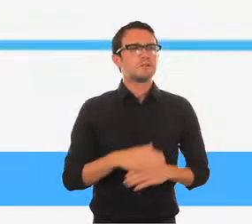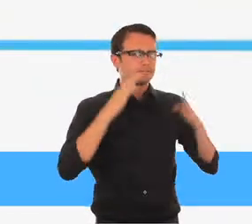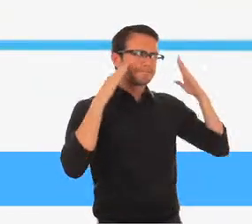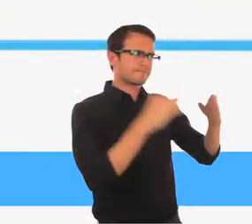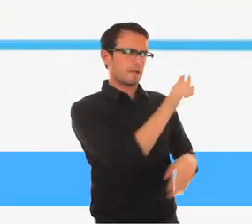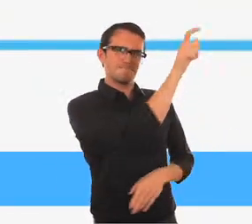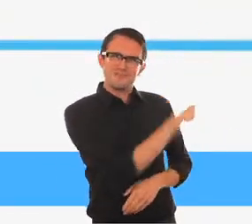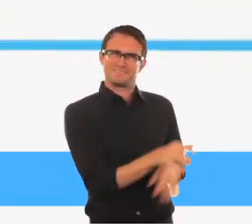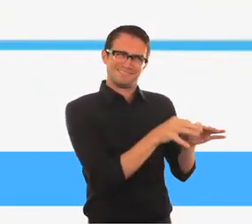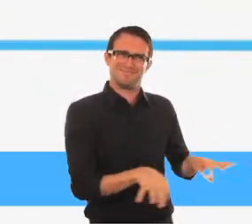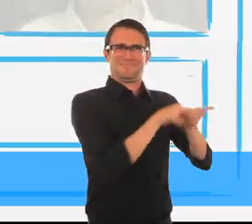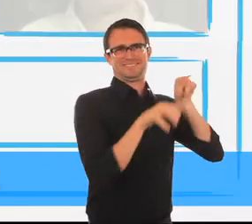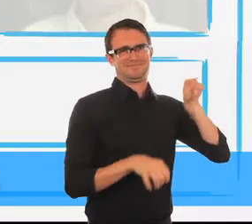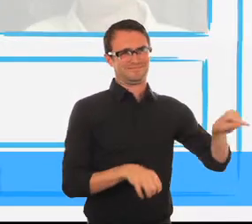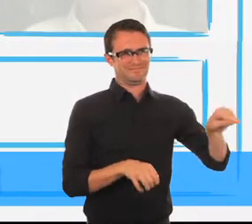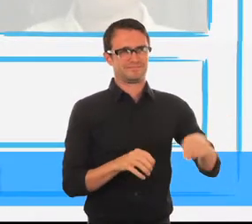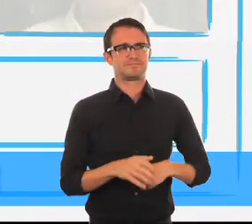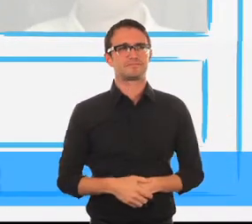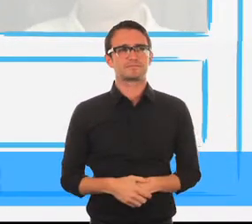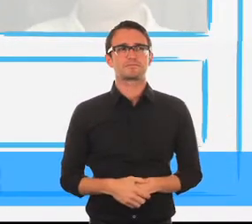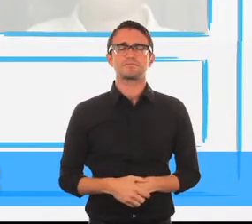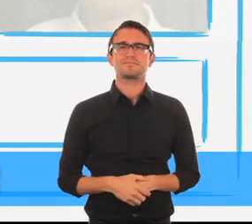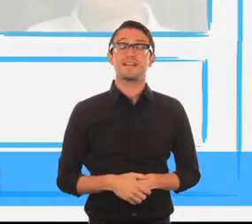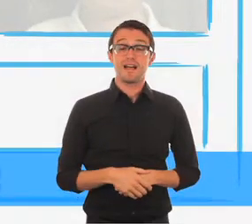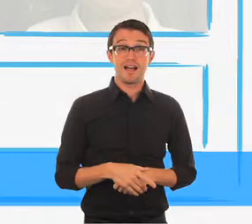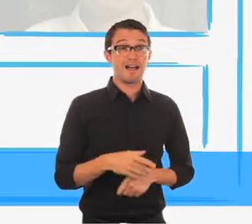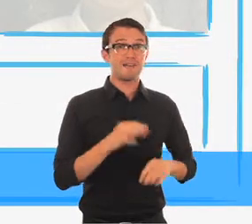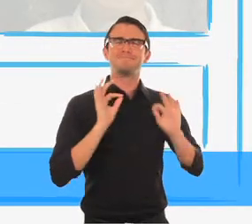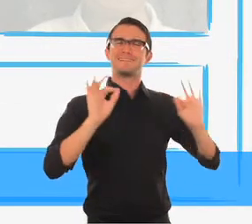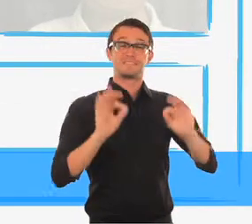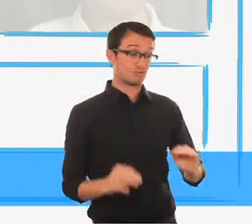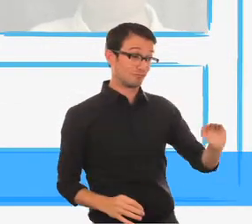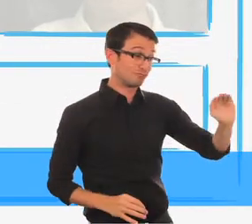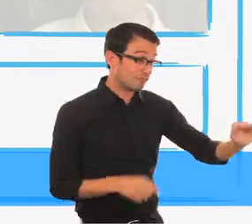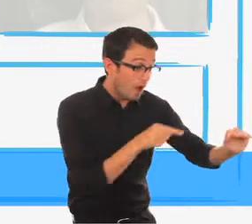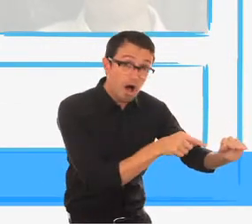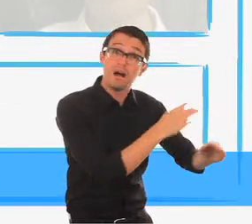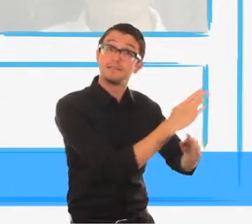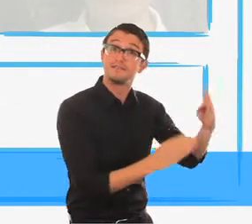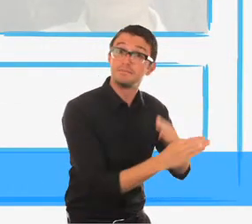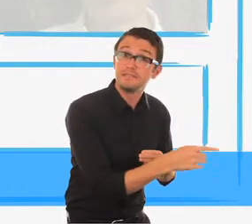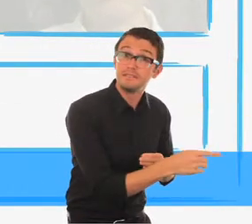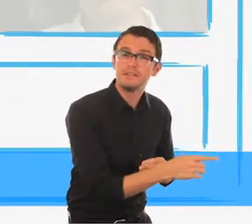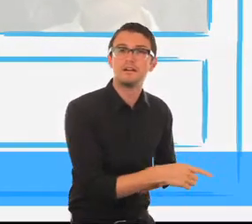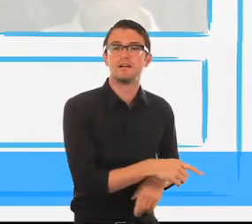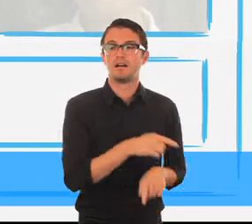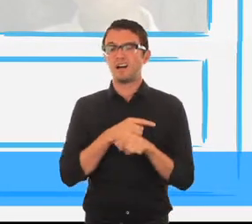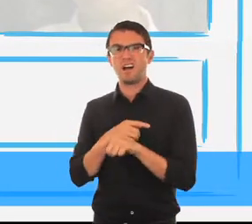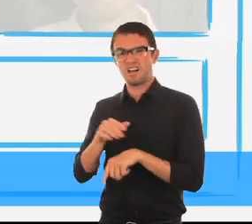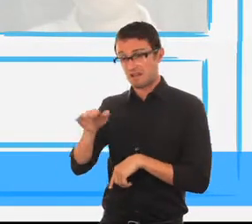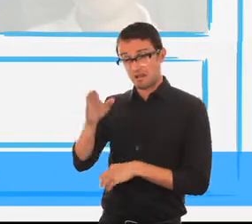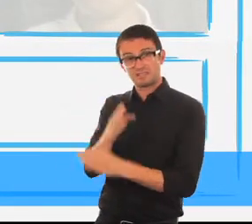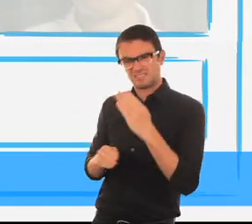comme caractéristique secondaire. Par exemple, il vaut mieux dire un enfant handicapé plutôt qu'un enfant infirme. Il est aussi préférable de dire